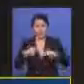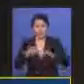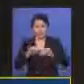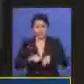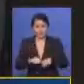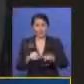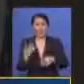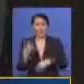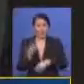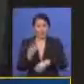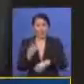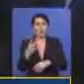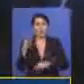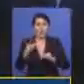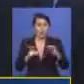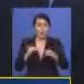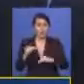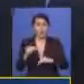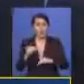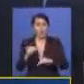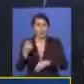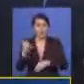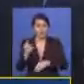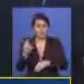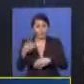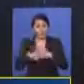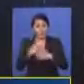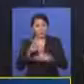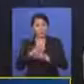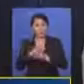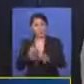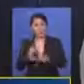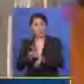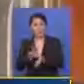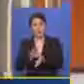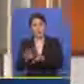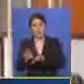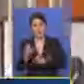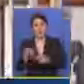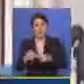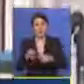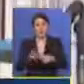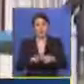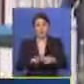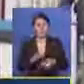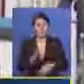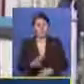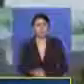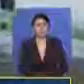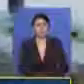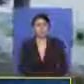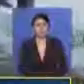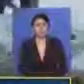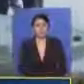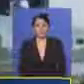бар. Қазір аса қажет бұл аппараттар алдымен ішкі нарыққа жөнелтіледі, артылғаны экспортталады.